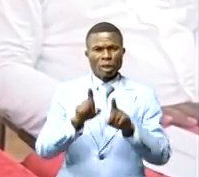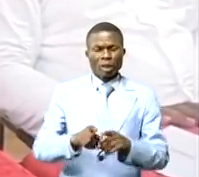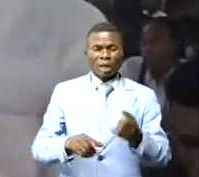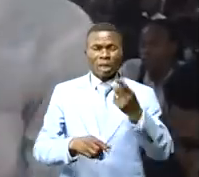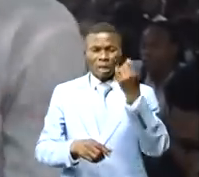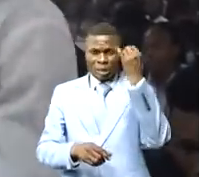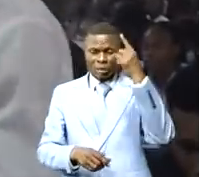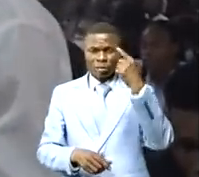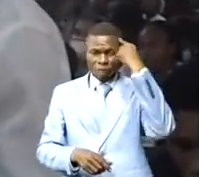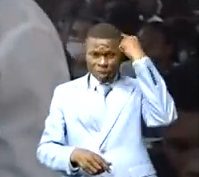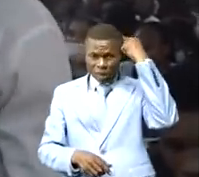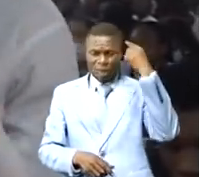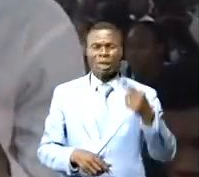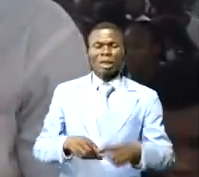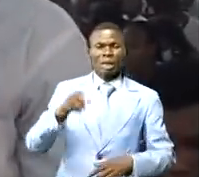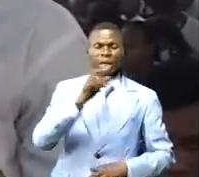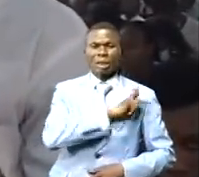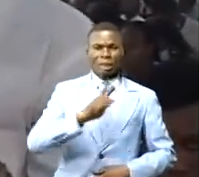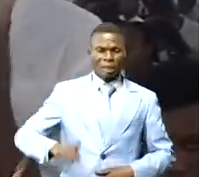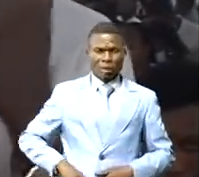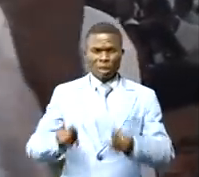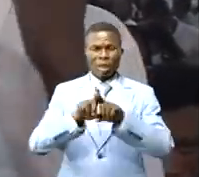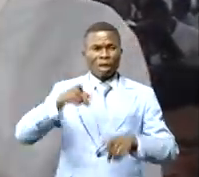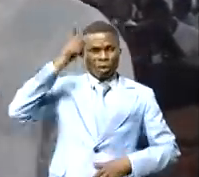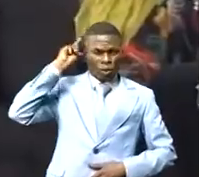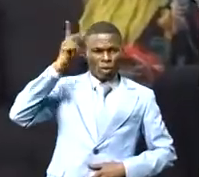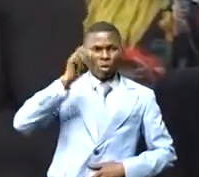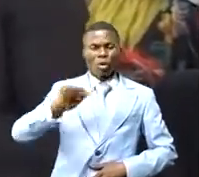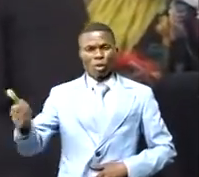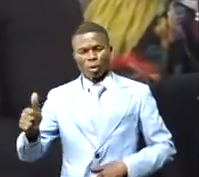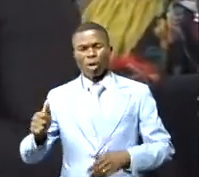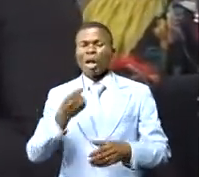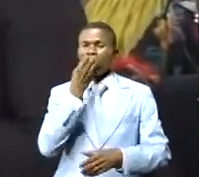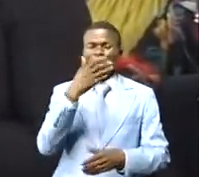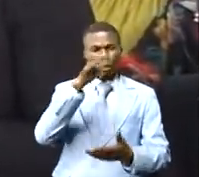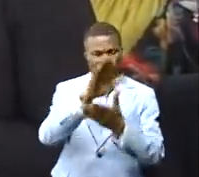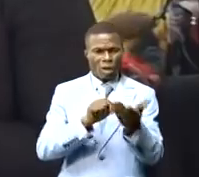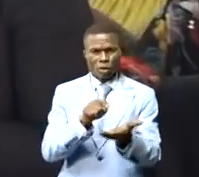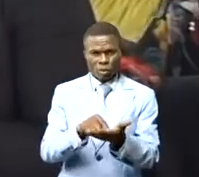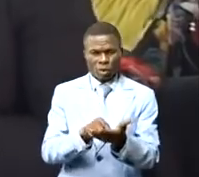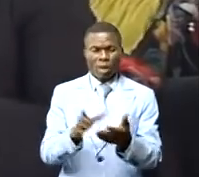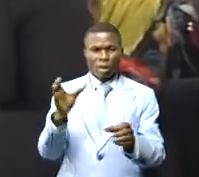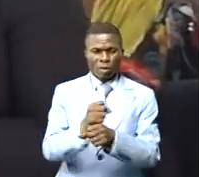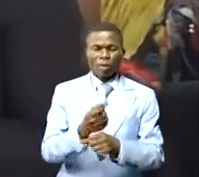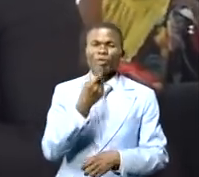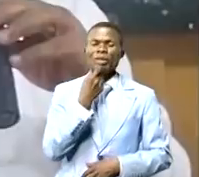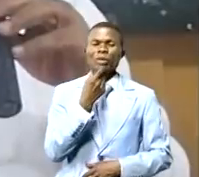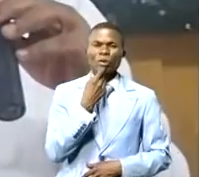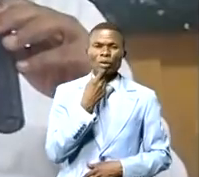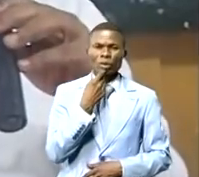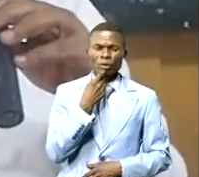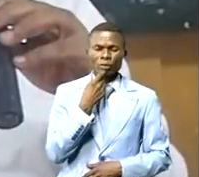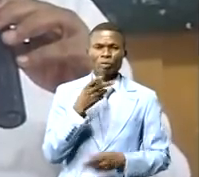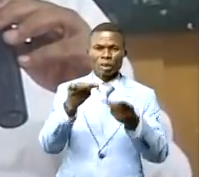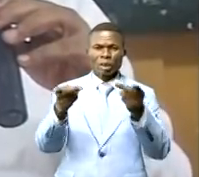Emery Lumumba, Kimbangu, de Musée Laurent-Désiré Kabila et d'autres comme référence. Un bref historique, la